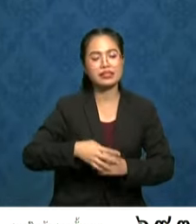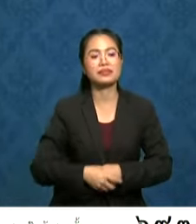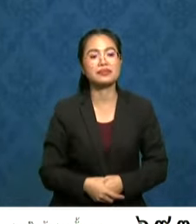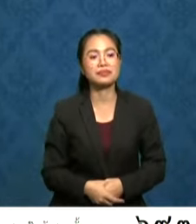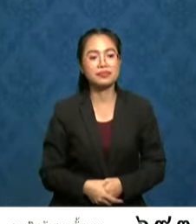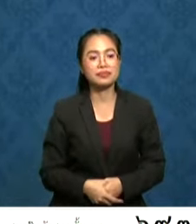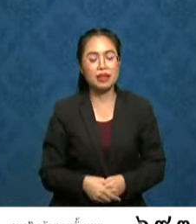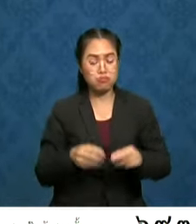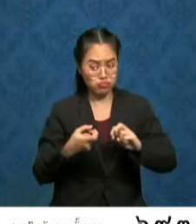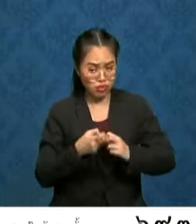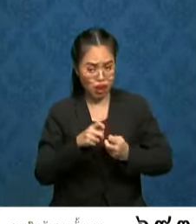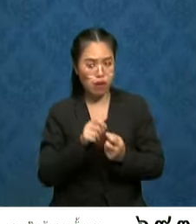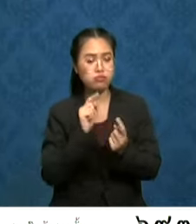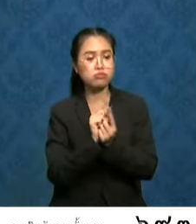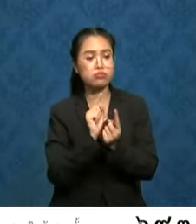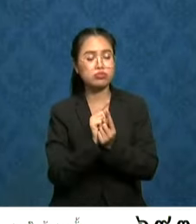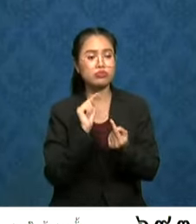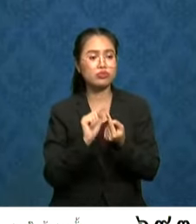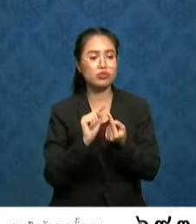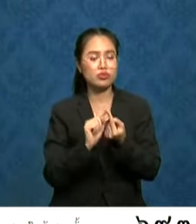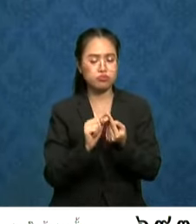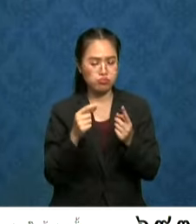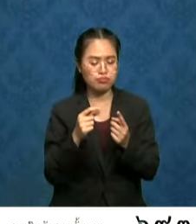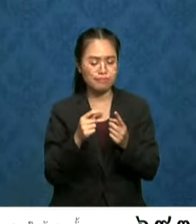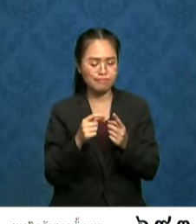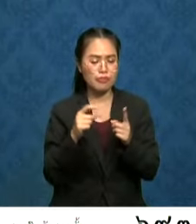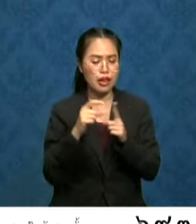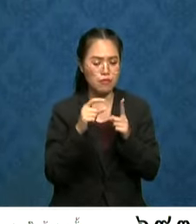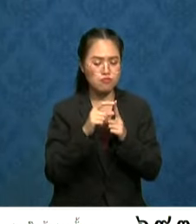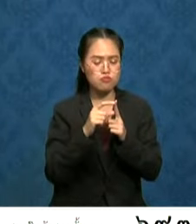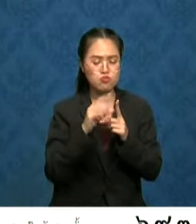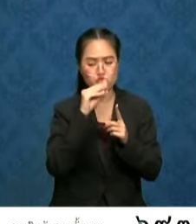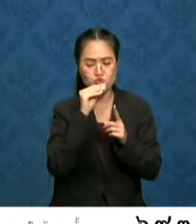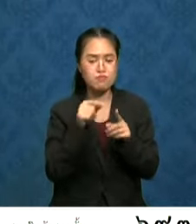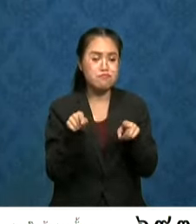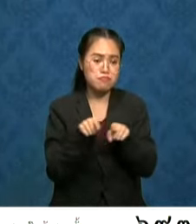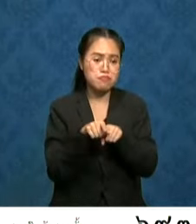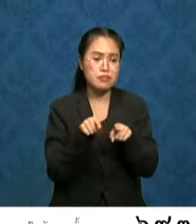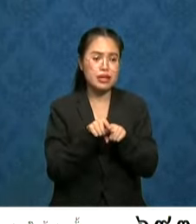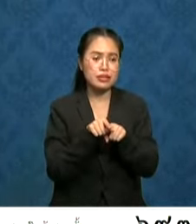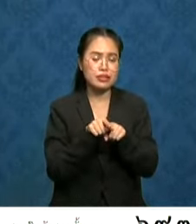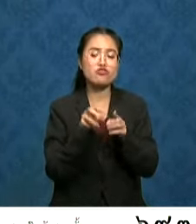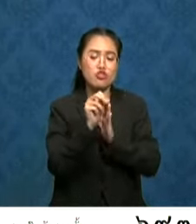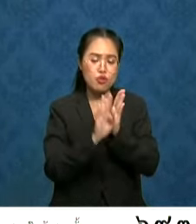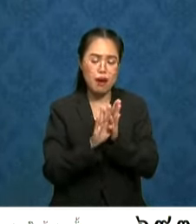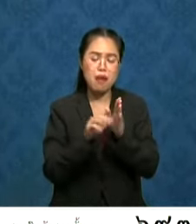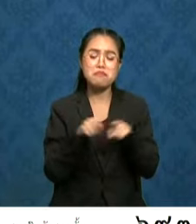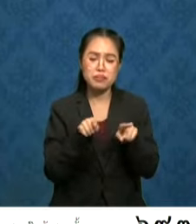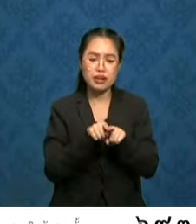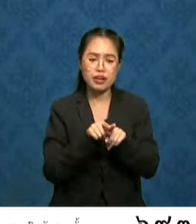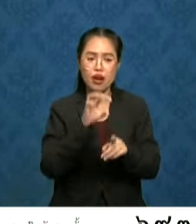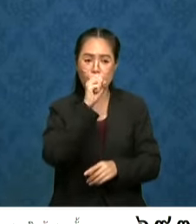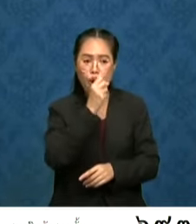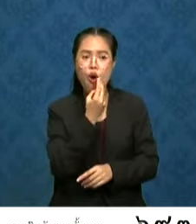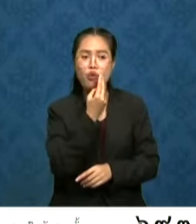คิดว่ามีปัญหาเราจะเห็นว่าคำพูดเหมือนกันถ้อยคำที่เหมือนกันแต่วันนี้เราฟังแล้วเราก็รู้ว่ามันให้